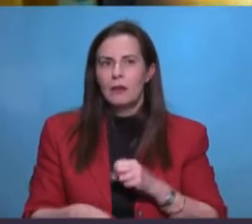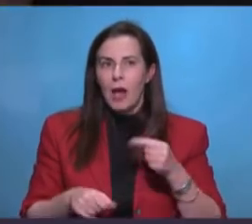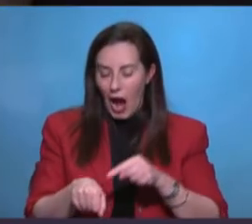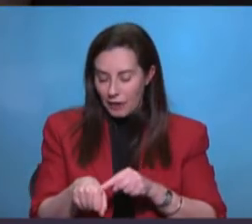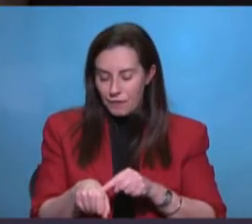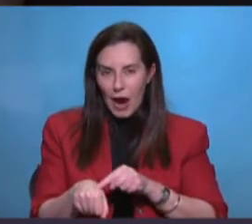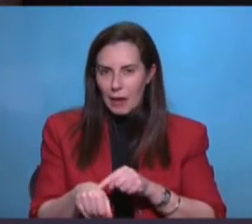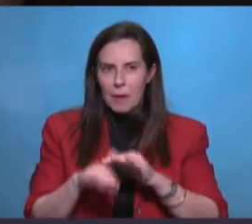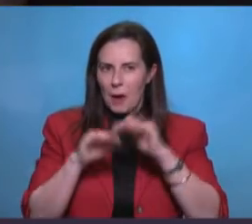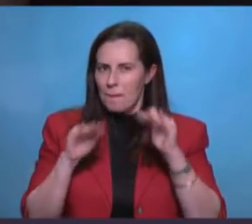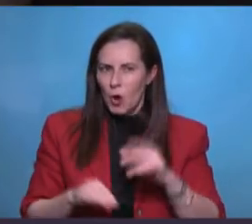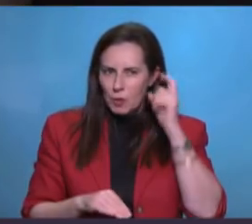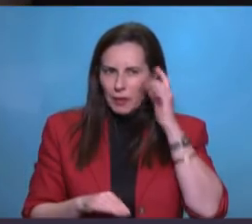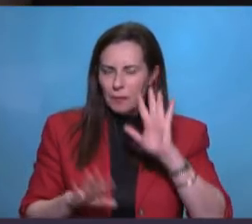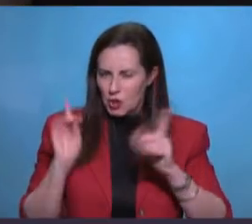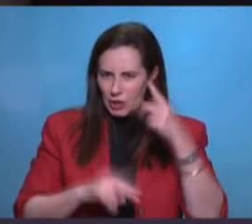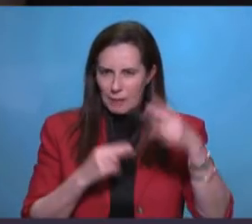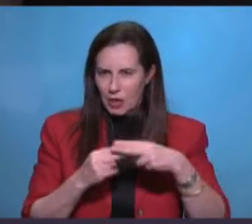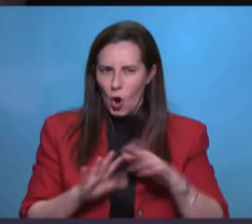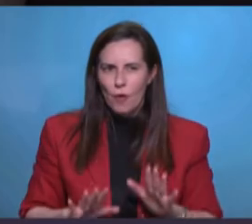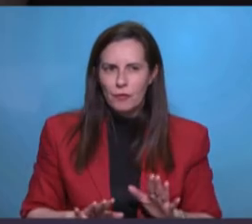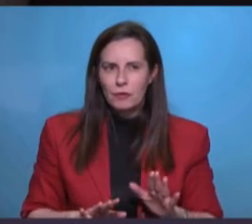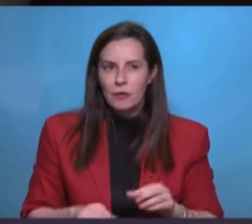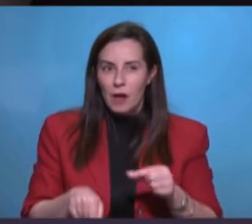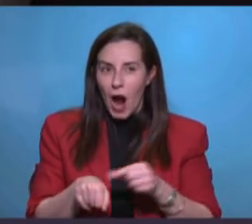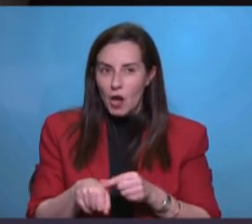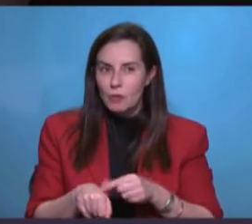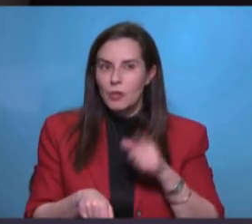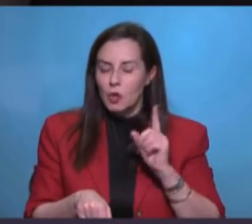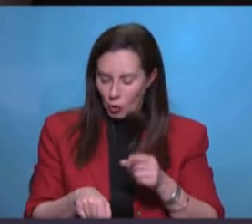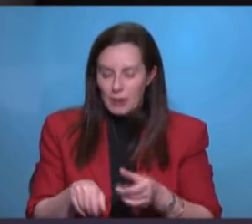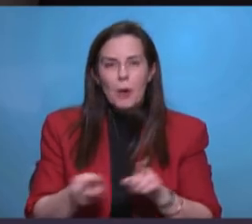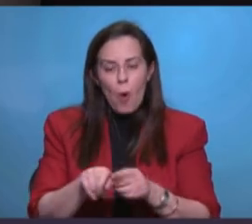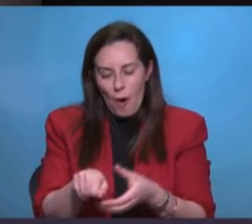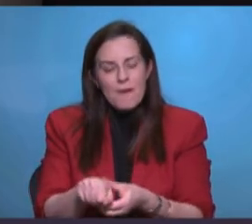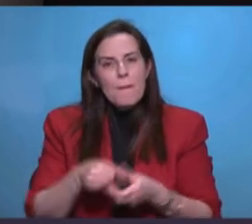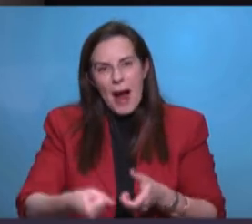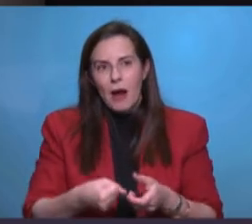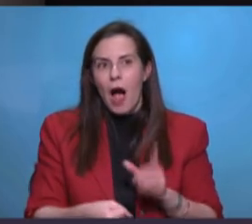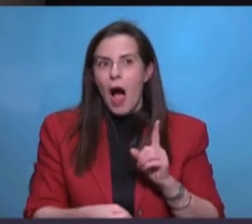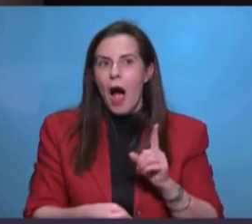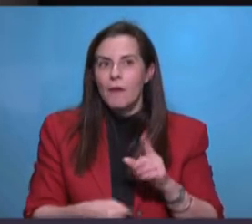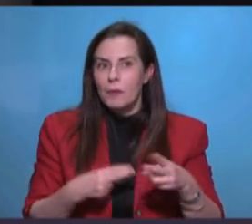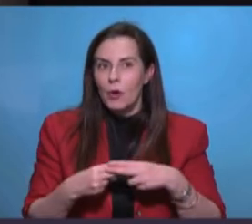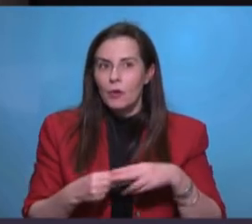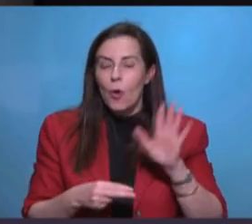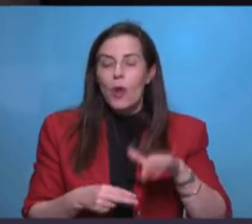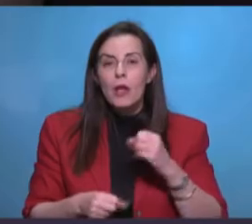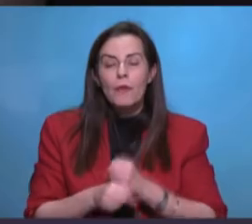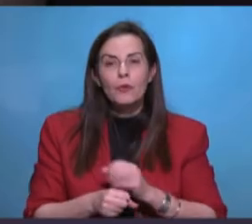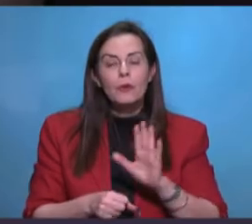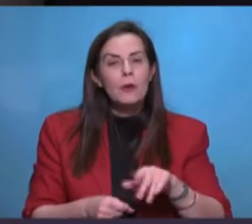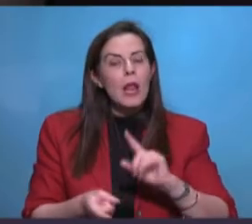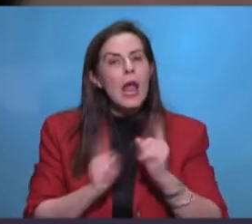כנראה פחות מטרידים ממה שהולך לקרות בקרוב. השבבים האלה דורשים באמת איזשהו סוג של מגע פיזי, אבל אלה שבקרוב יפעלו, אולי יוכלו